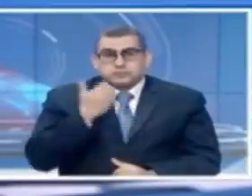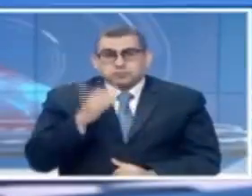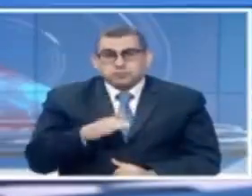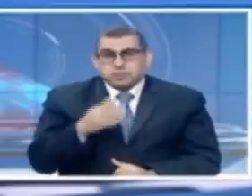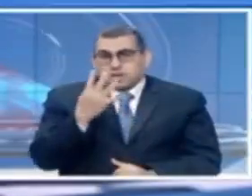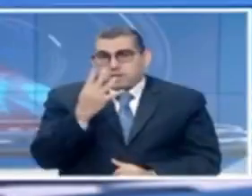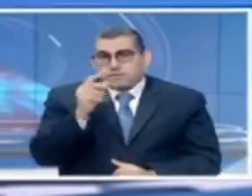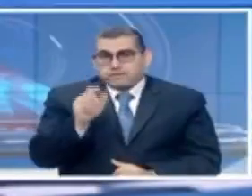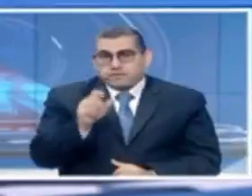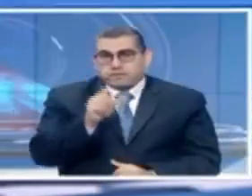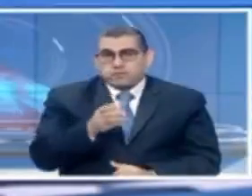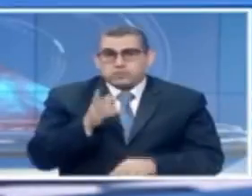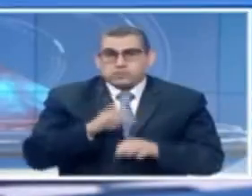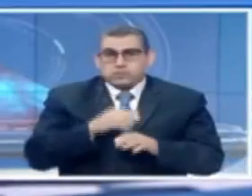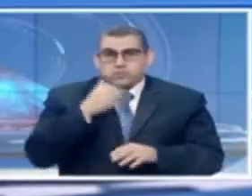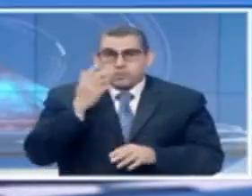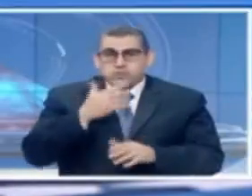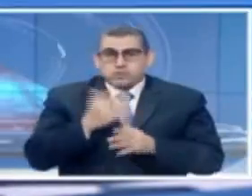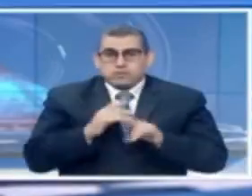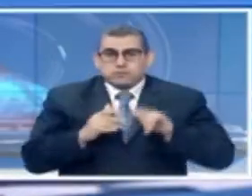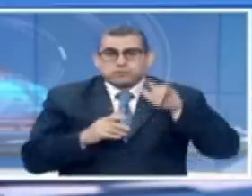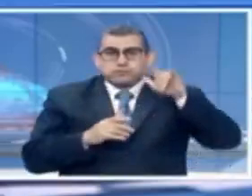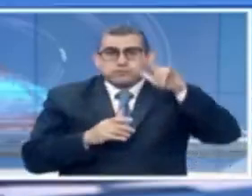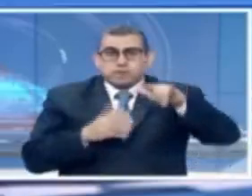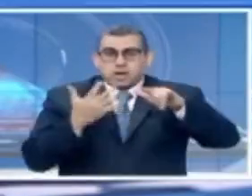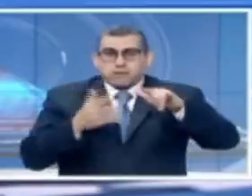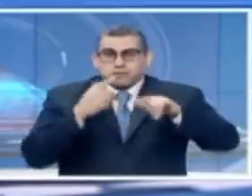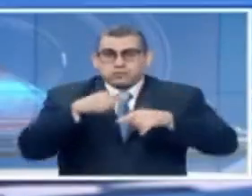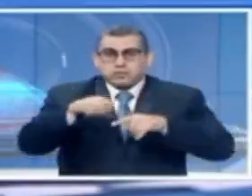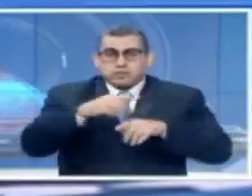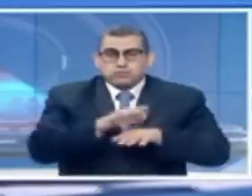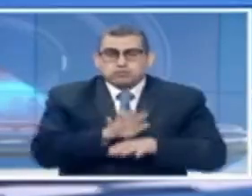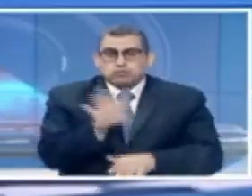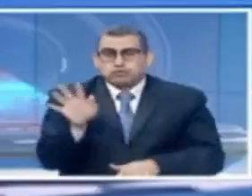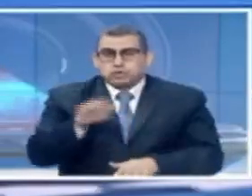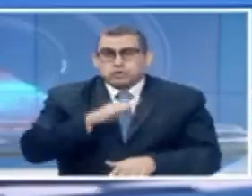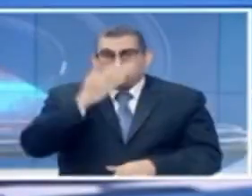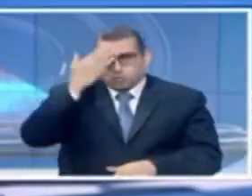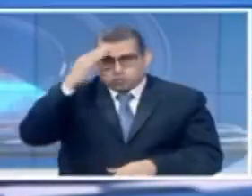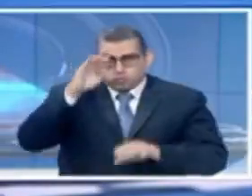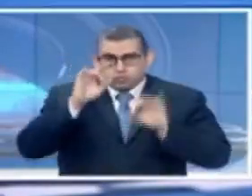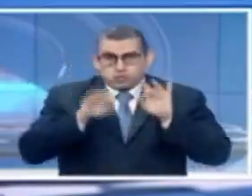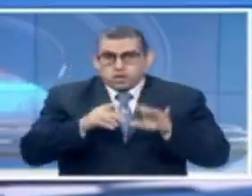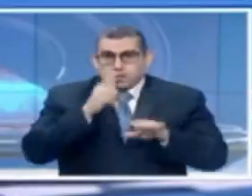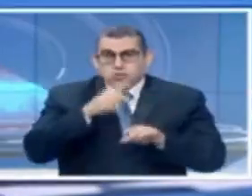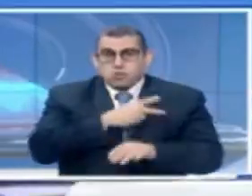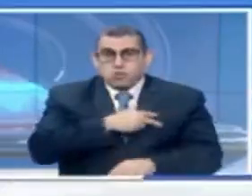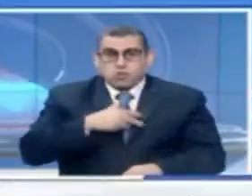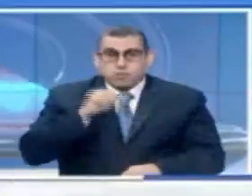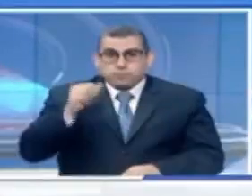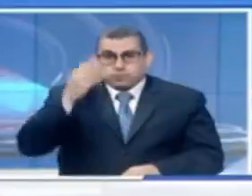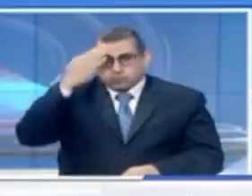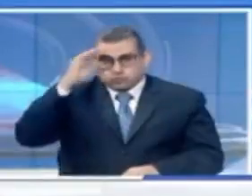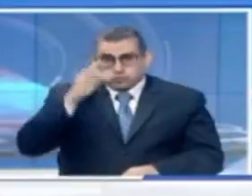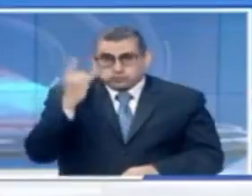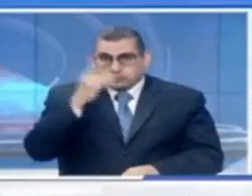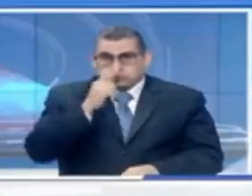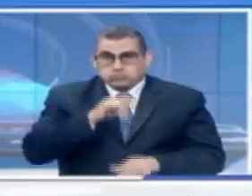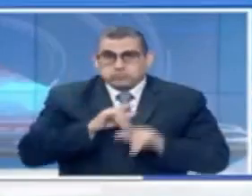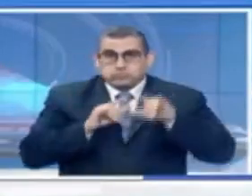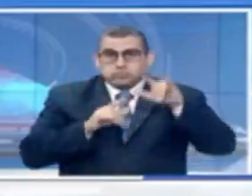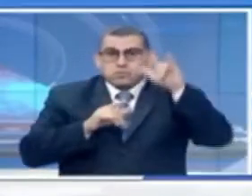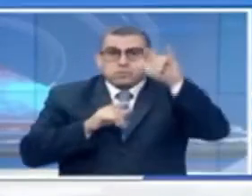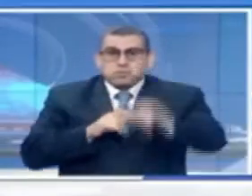لقي 4 أشخاص مصارعهم أثناء تحطم طائرة خفيفة قبالة الساحل الشرقي لأستراليا. وأعلنت الشرطة الأسترالية أن الطائرة سقطت